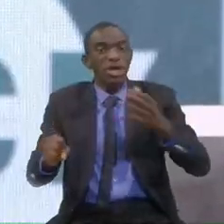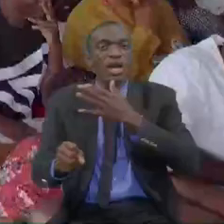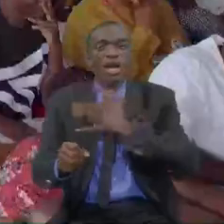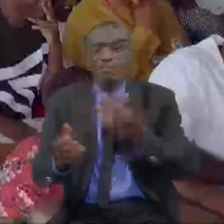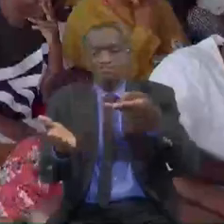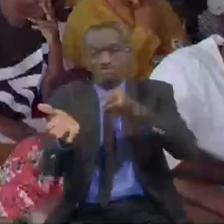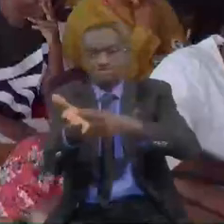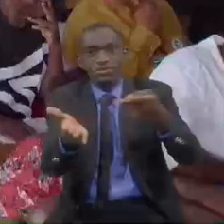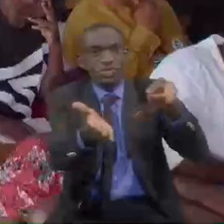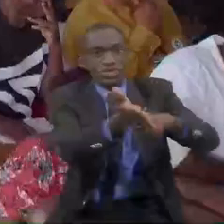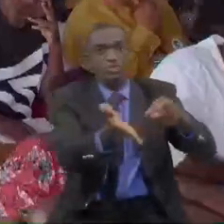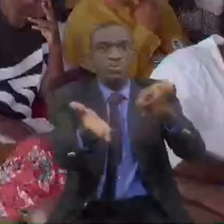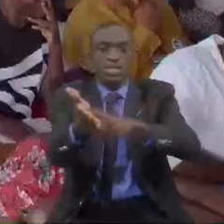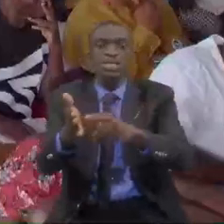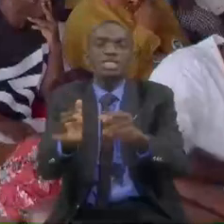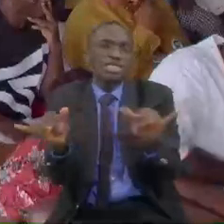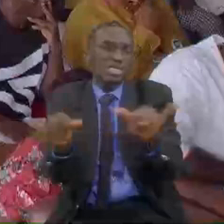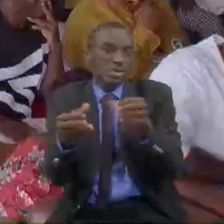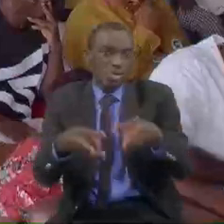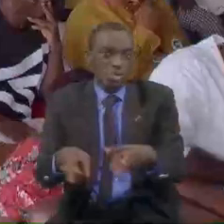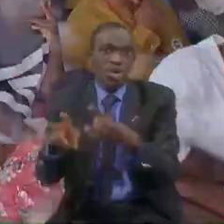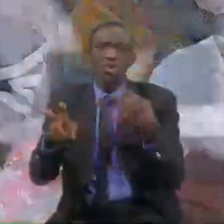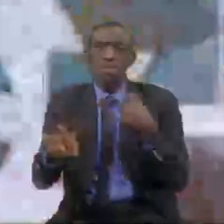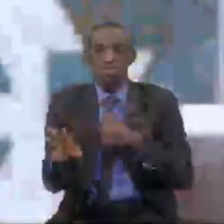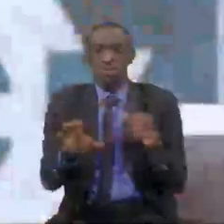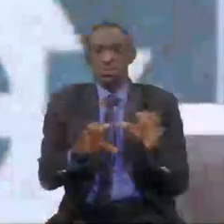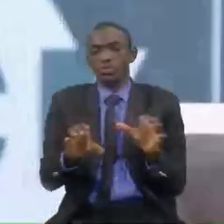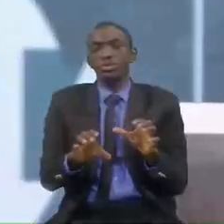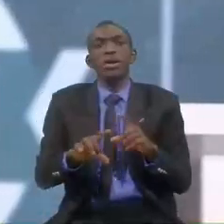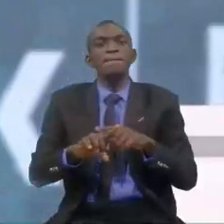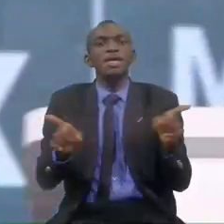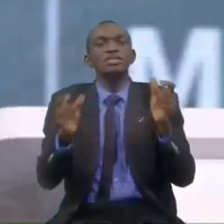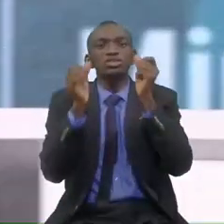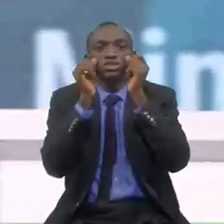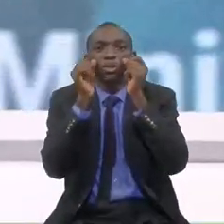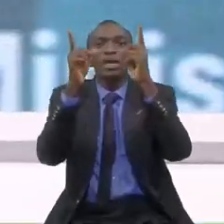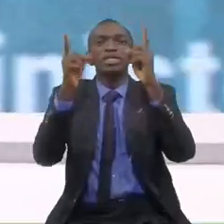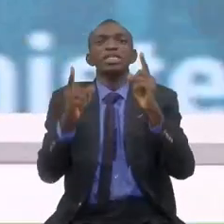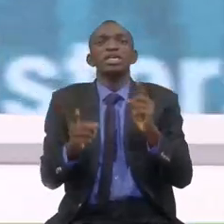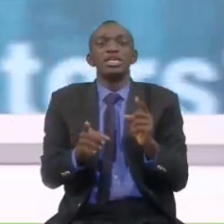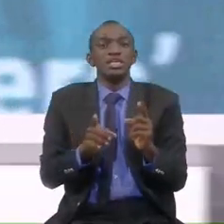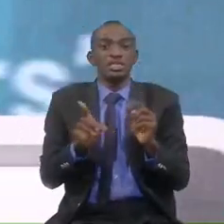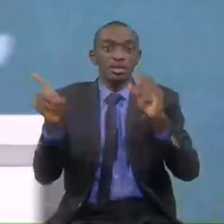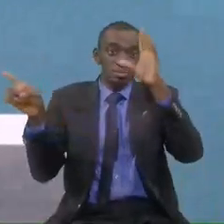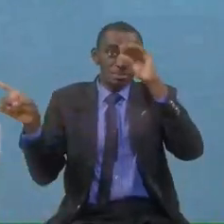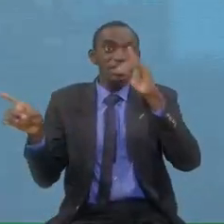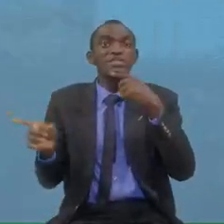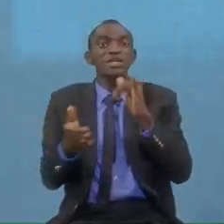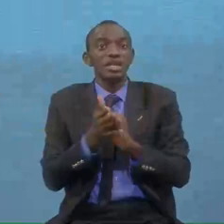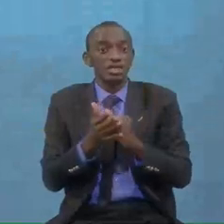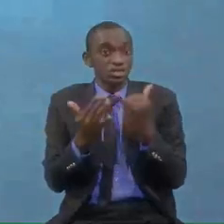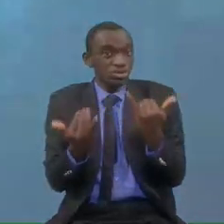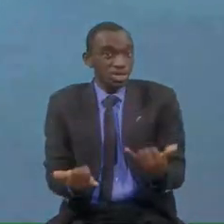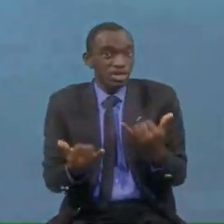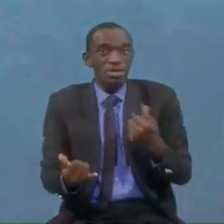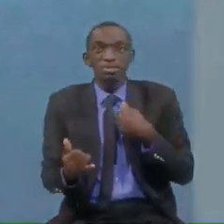nom, comme d'habitude. Et puis, par surprise, il a dit, ce soir, je ne vais pas prier